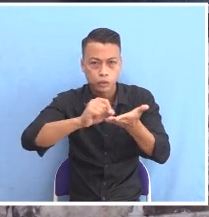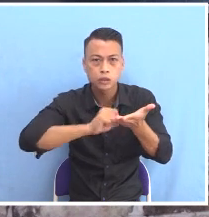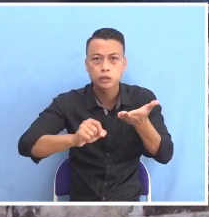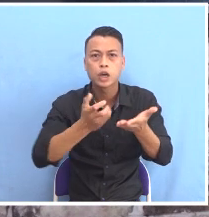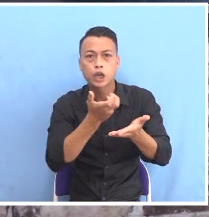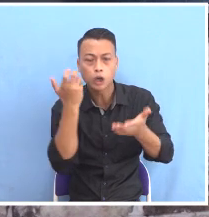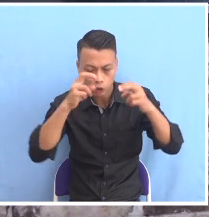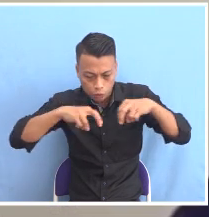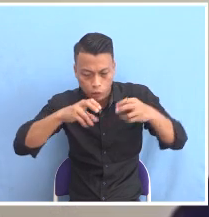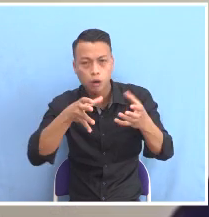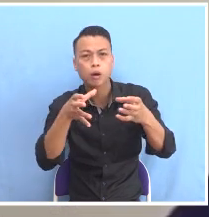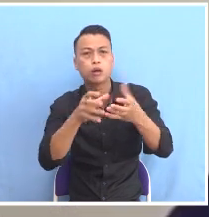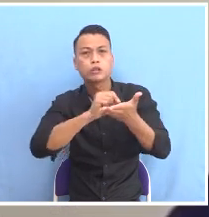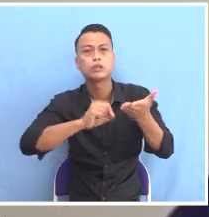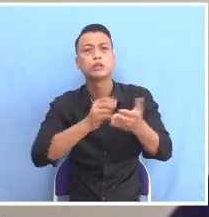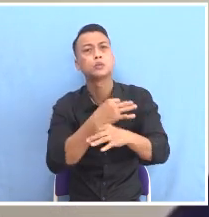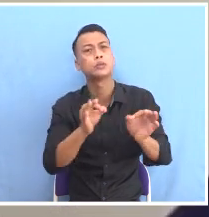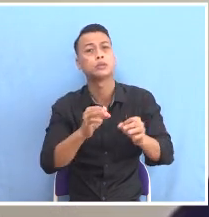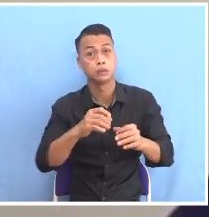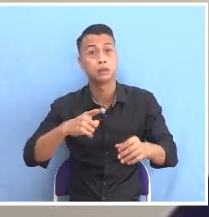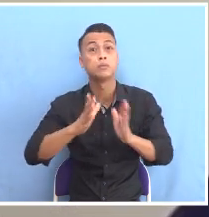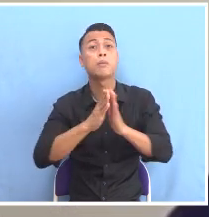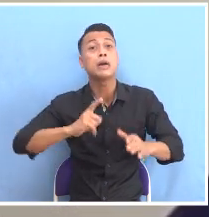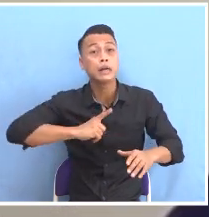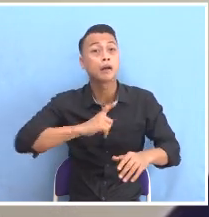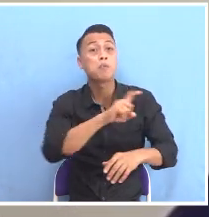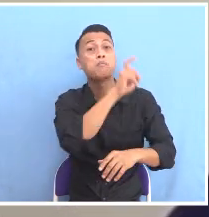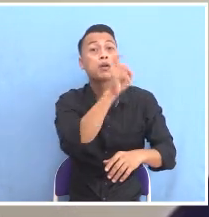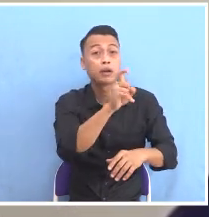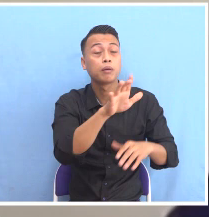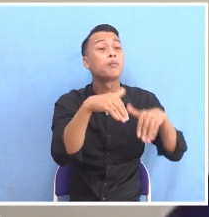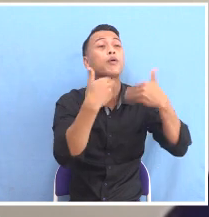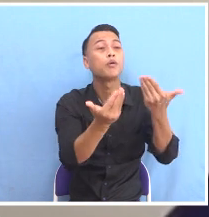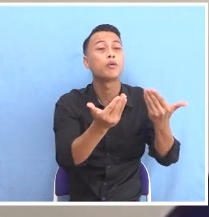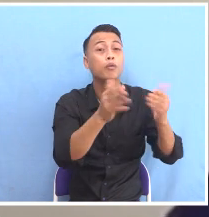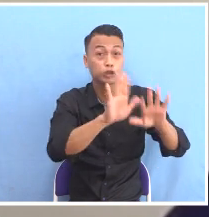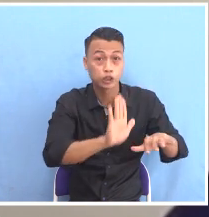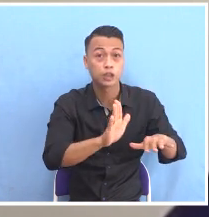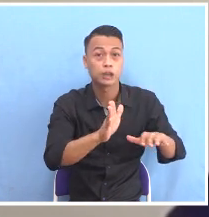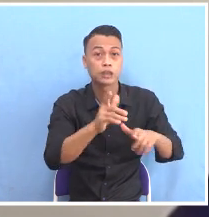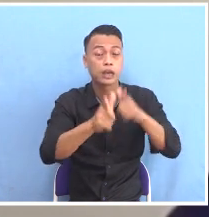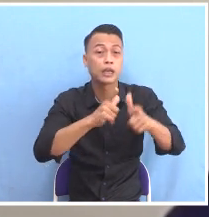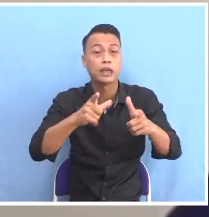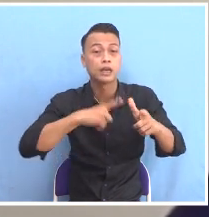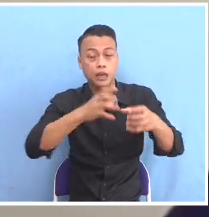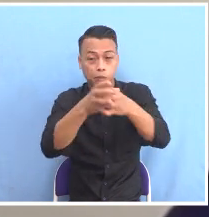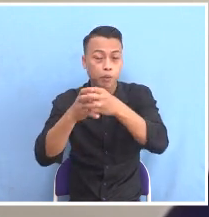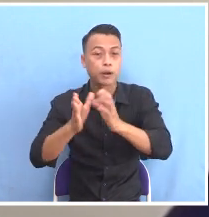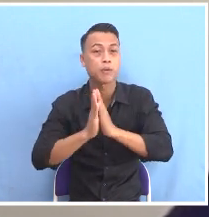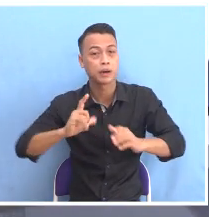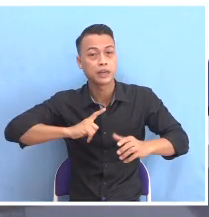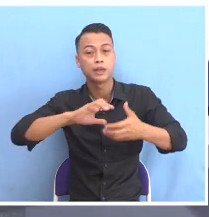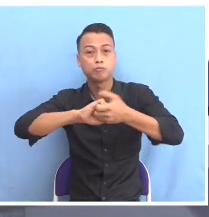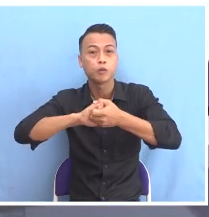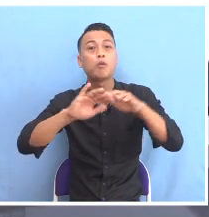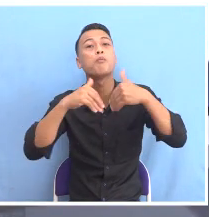ကစပွဲပေါ်မရောက်လာသေးဘူးချိန်အတမ်ဘရိုလေကျွန်တော်တို့မေးကြတမ်ဘရိုကကတမ်ဘရိုအနေနဲ့ရောဘယ်လိုမျိုးပုံစံမျိုးနဲ့ဆိုရင်ဟလာတိုင်းသားလက်နက်ကိုင်ဒီ